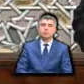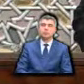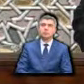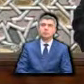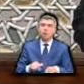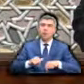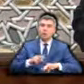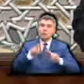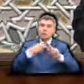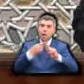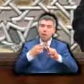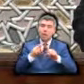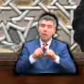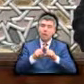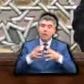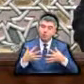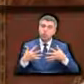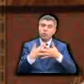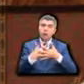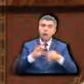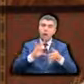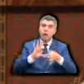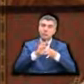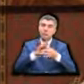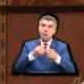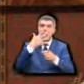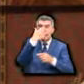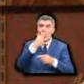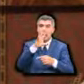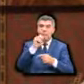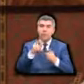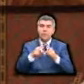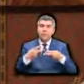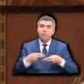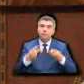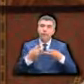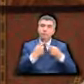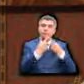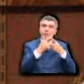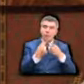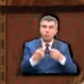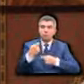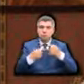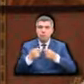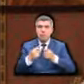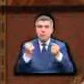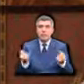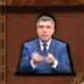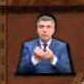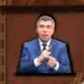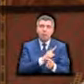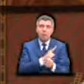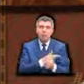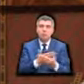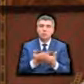هي الشراكة الإفريقية هي سياسة متعددة الأبعاد ومنفتحة على مجموعة ديال المجالات بما فيها الاقتصاد، التنمية، الأمن، مع